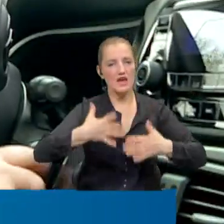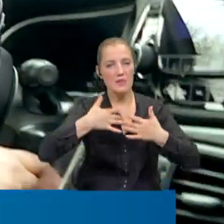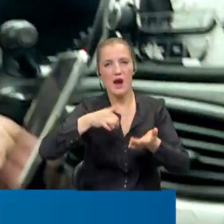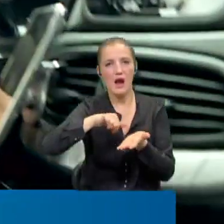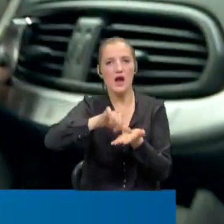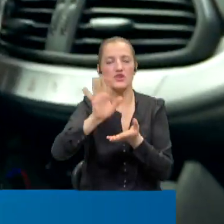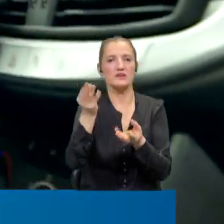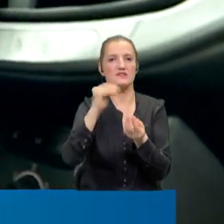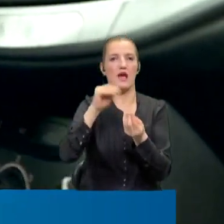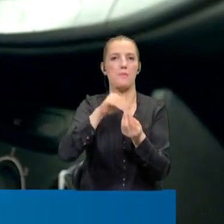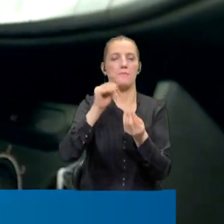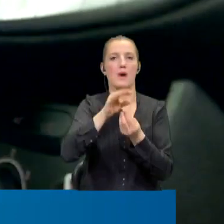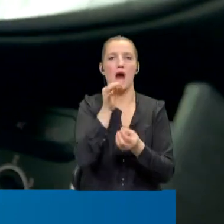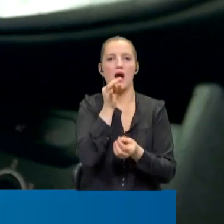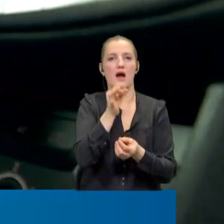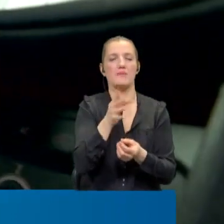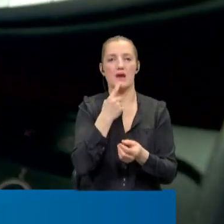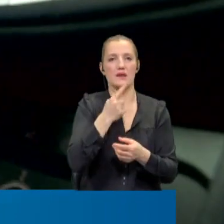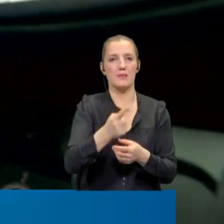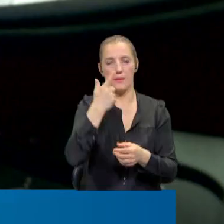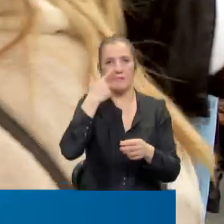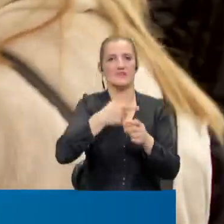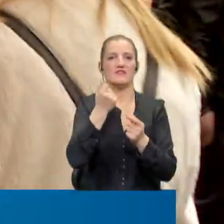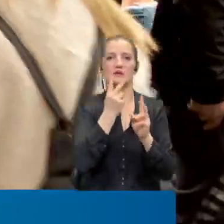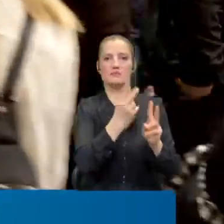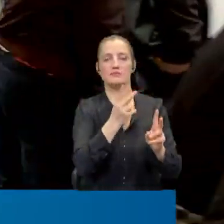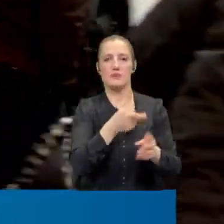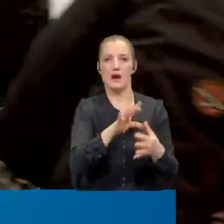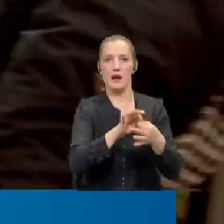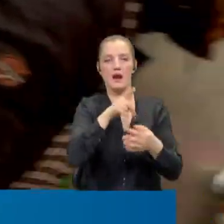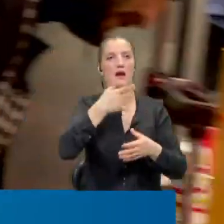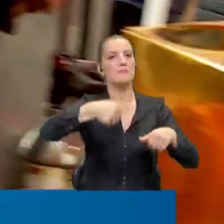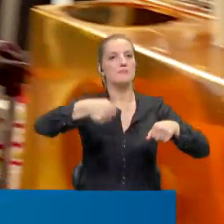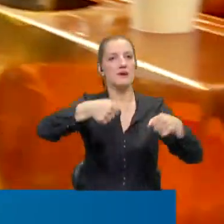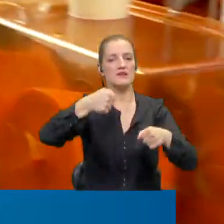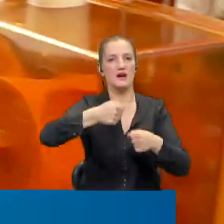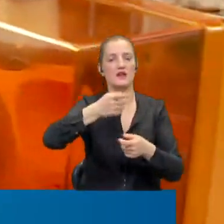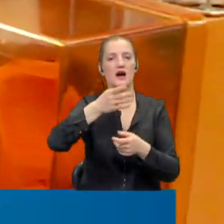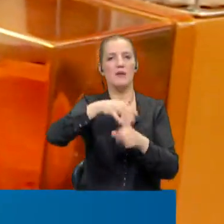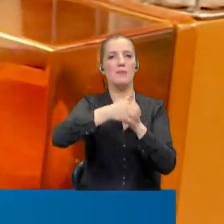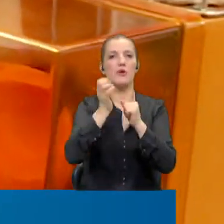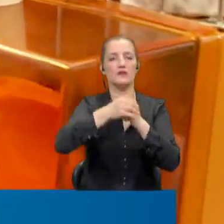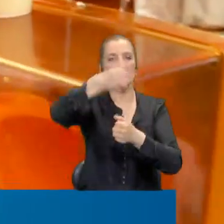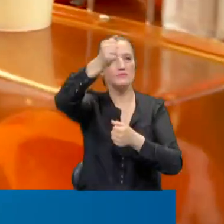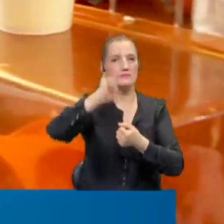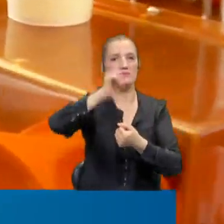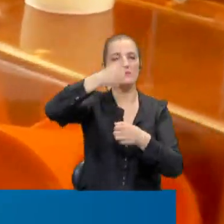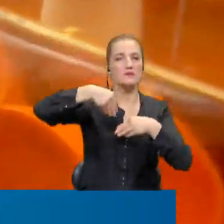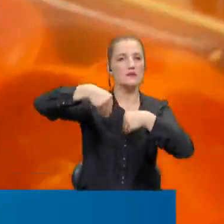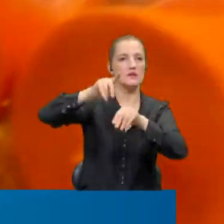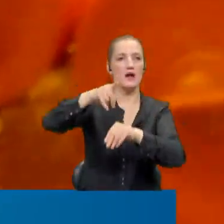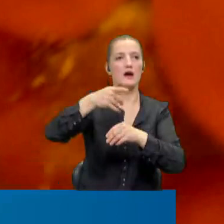her şeye zammın habercisi akaryakıt fiyatları Örneğin pazarda portakal suyu satan insan Seyit oğlunun